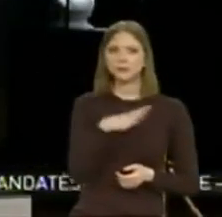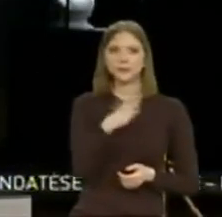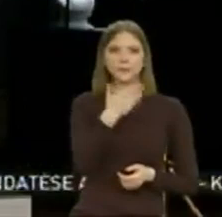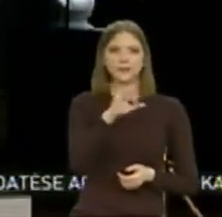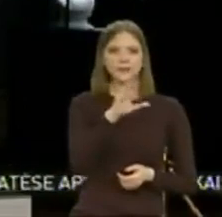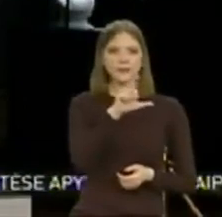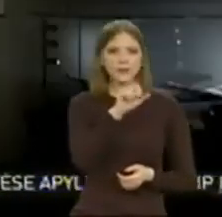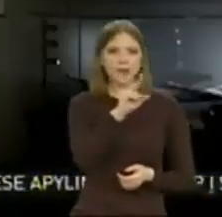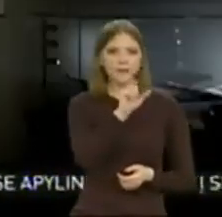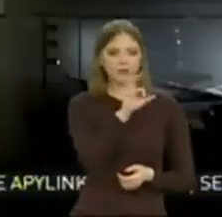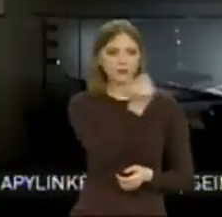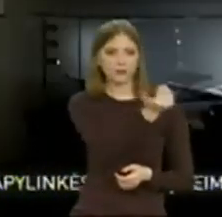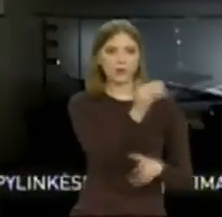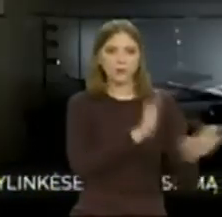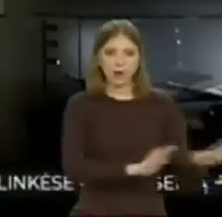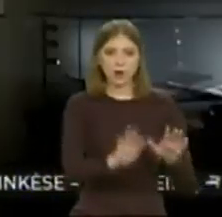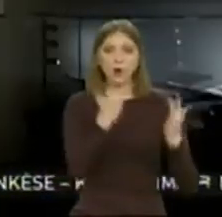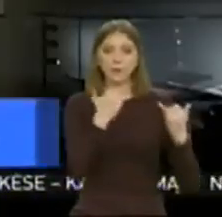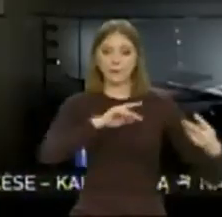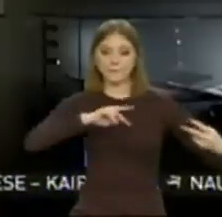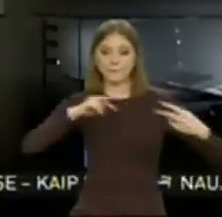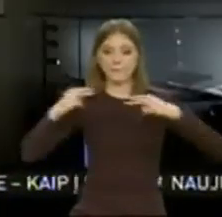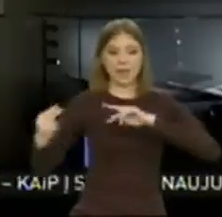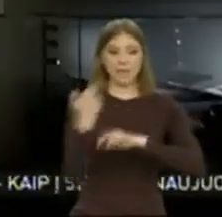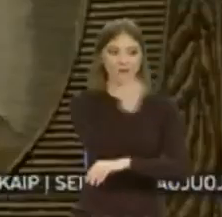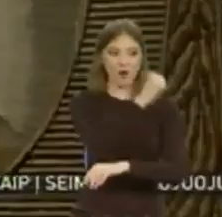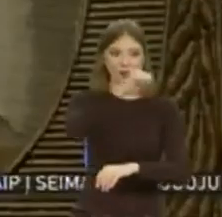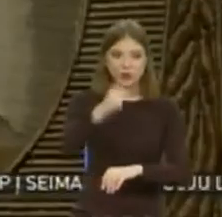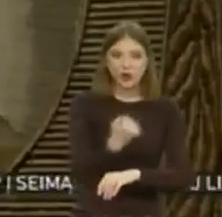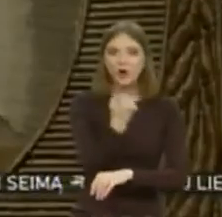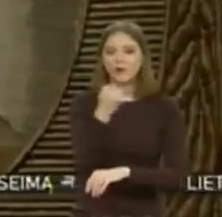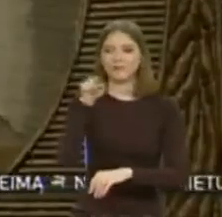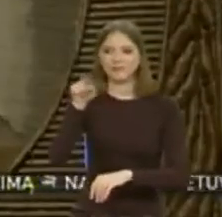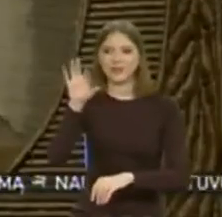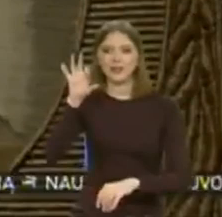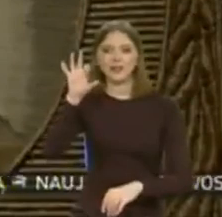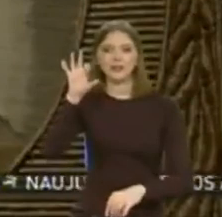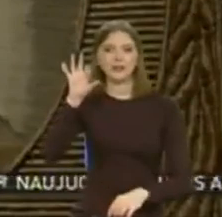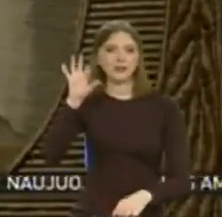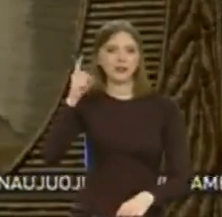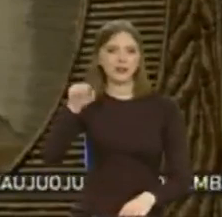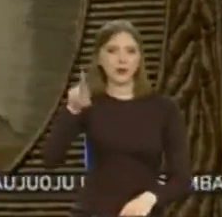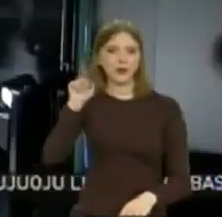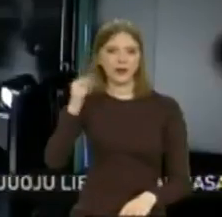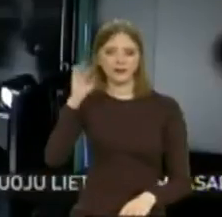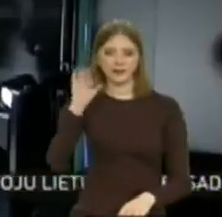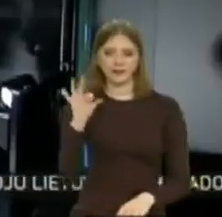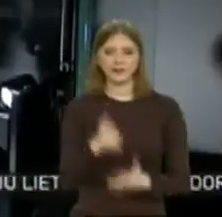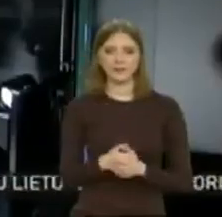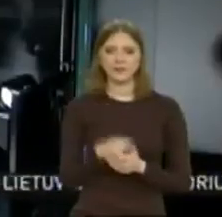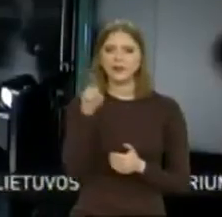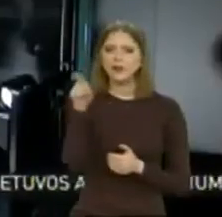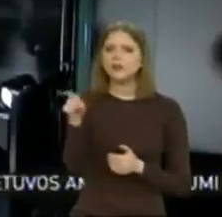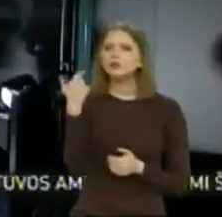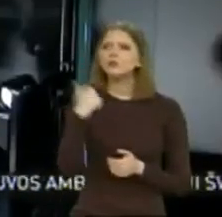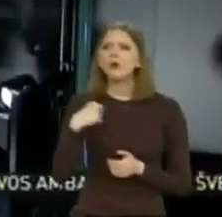Mickevičiui skirta paroda, parengė ekspoziciją apie Mickevičiaus kurso draugą, rašytoją istoriką Simoną Daukantą. Koks jis buvo